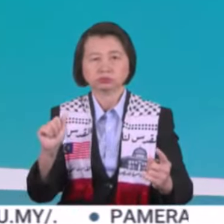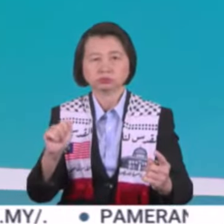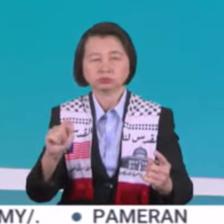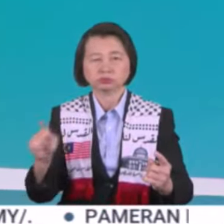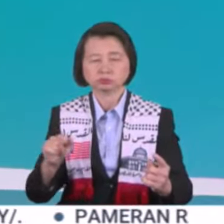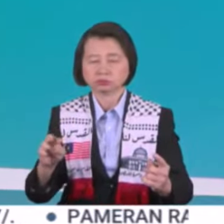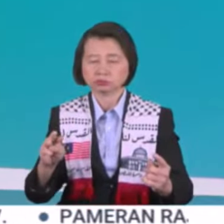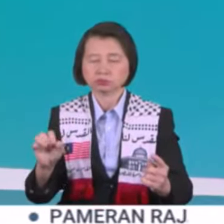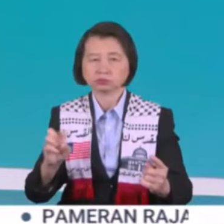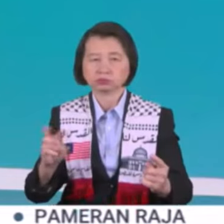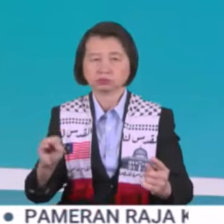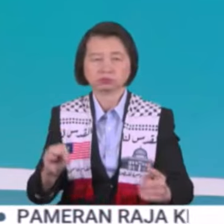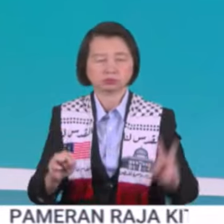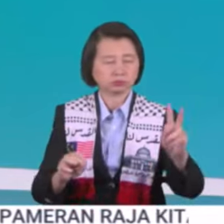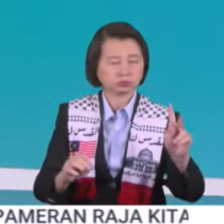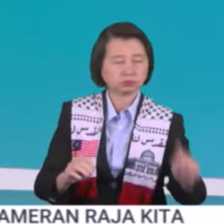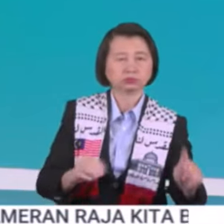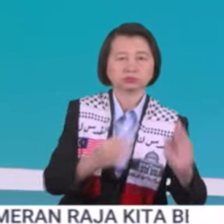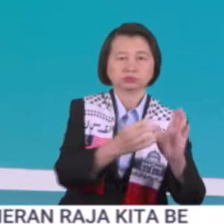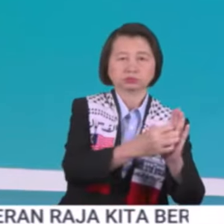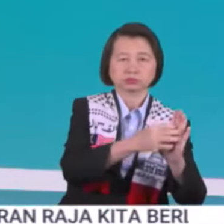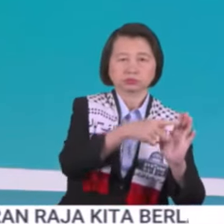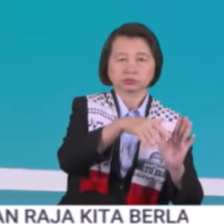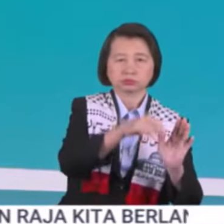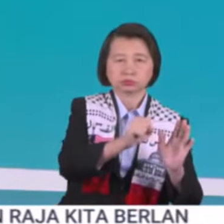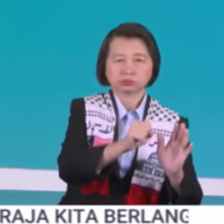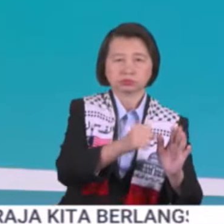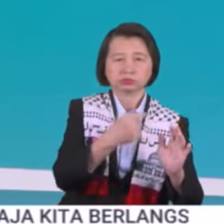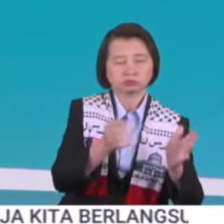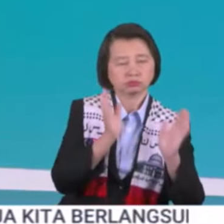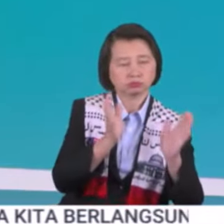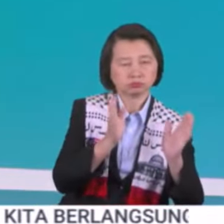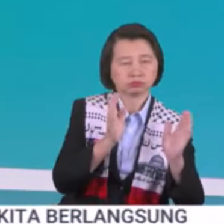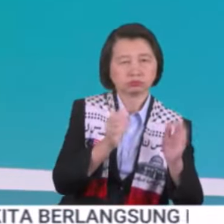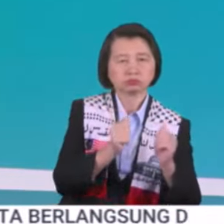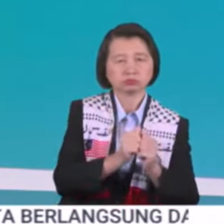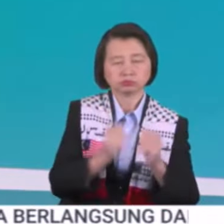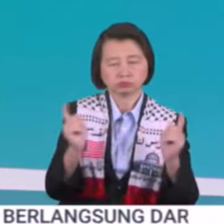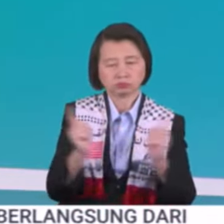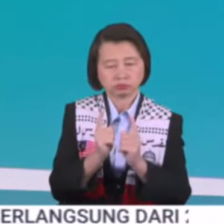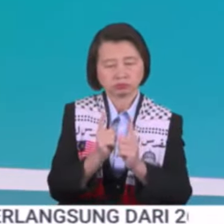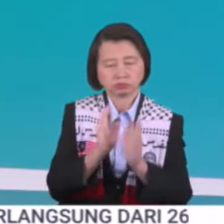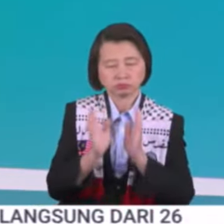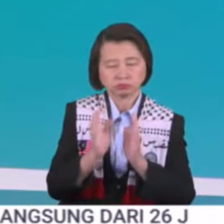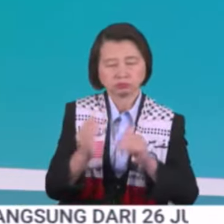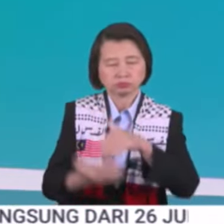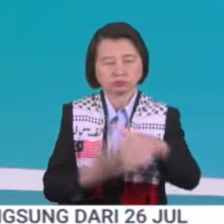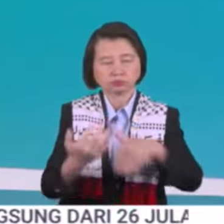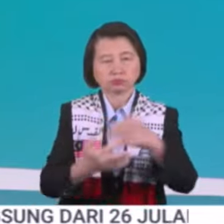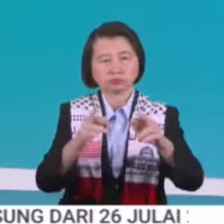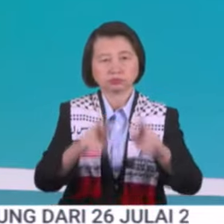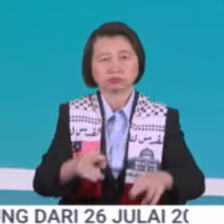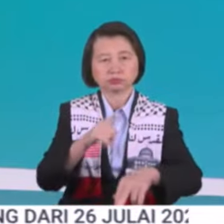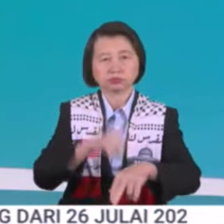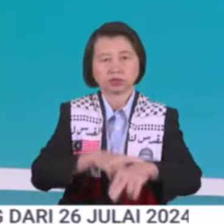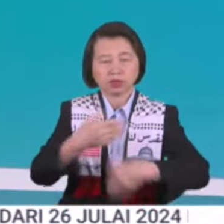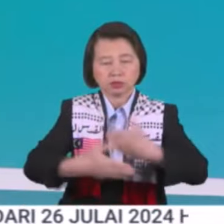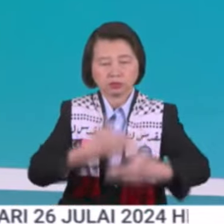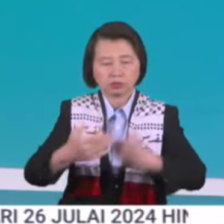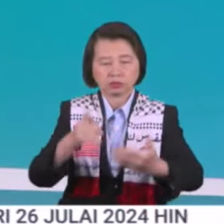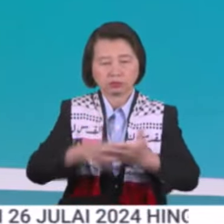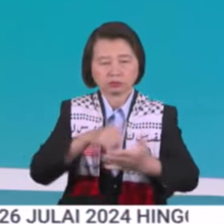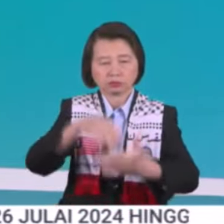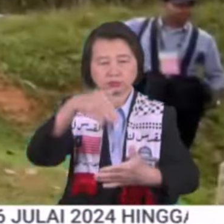Fikri Abdul Ghani dan calon PAS, Muhammad Rizwadi Ismail sempat berbual dan menyantuni pengundi ketika proses mengundi berlangsung.